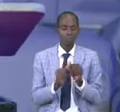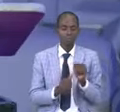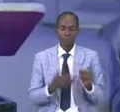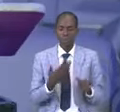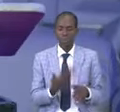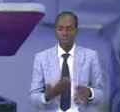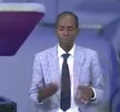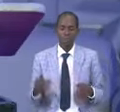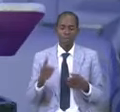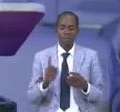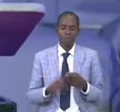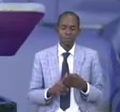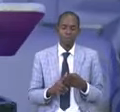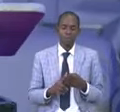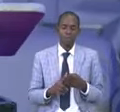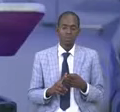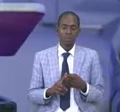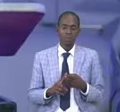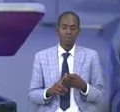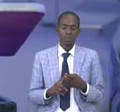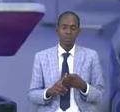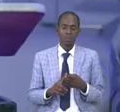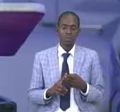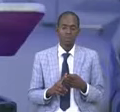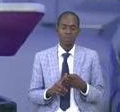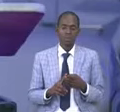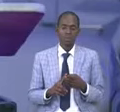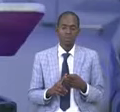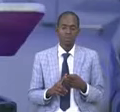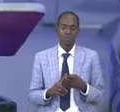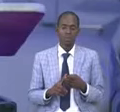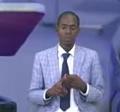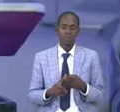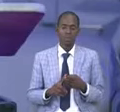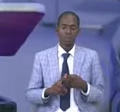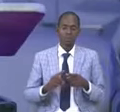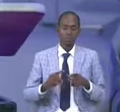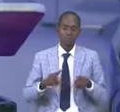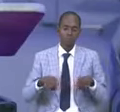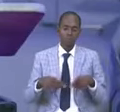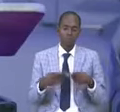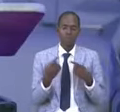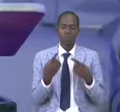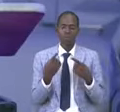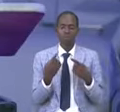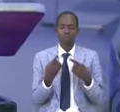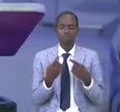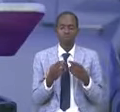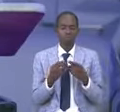et que les choses terrestres perdre de valeur à tes yeux